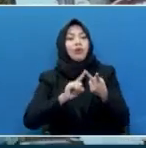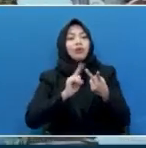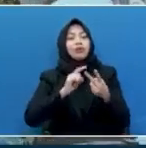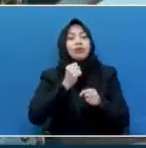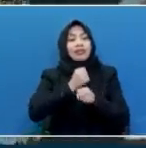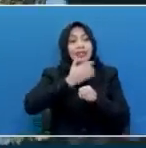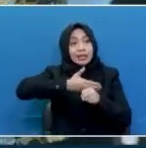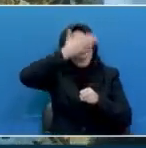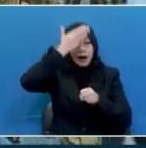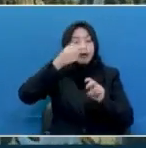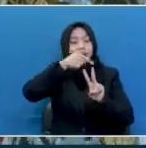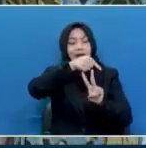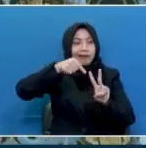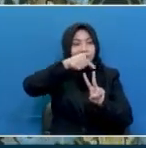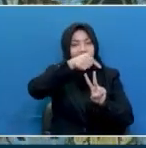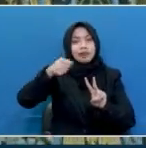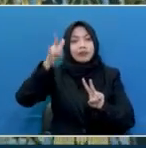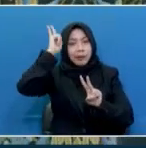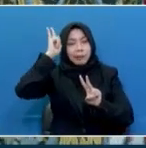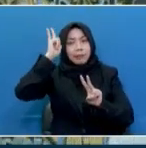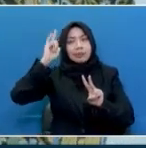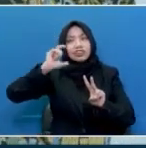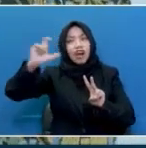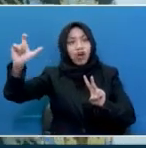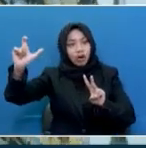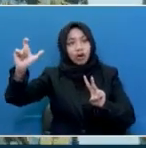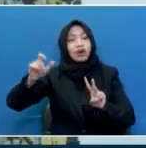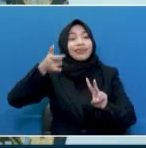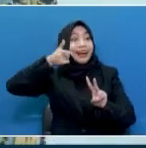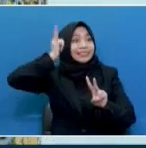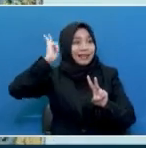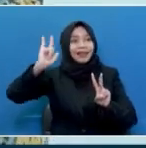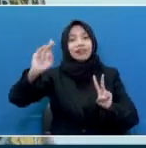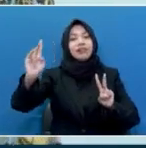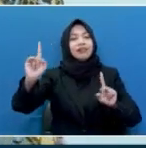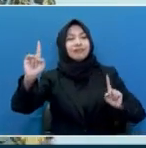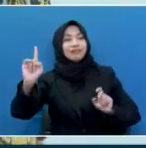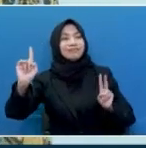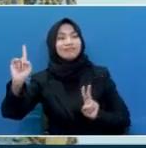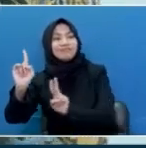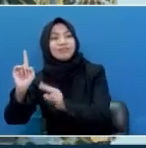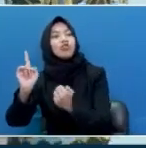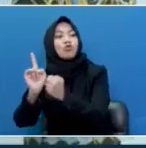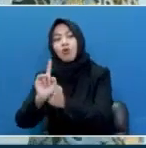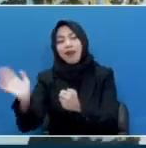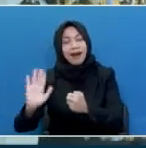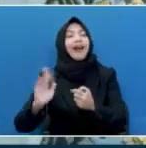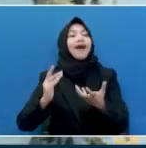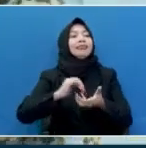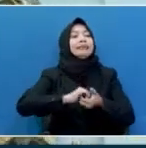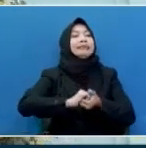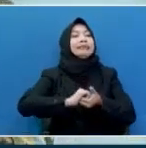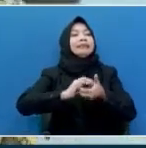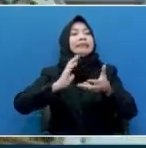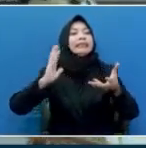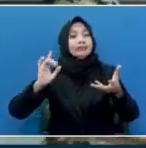dukungan politik secara firm terhadap calon dari PD perjuangan nah dalam konteks ini saya melihat bahwa apa